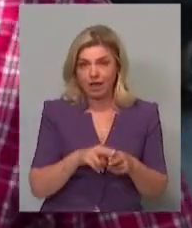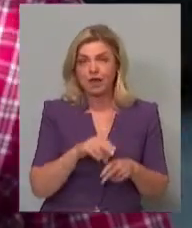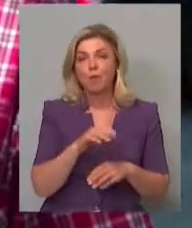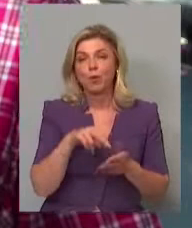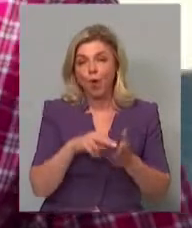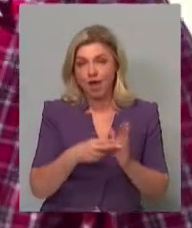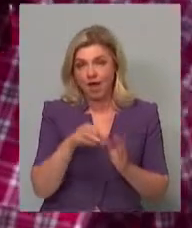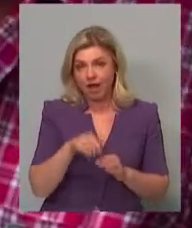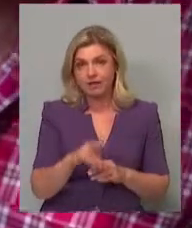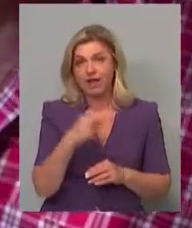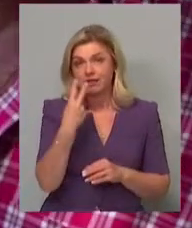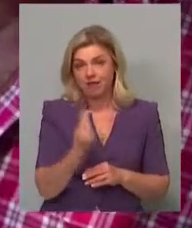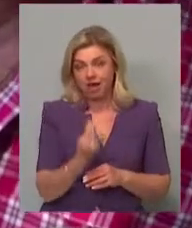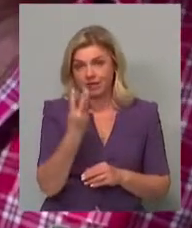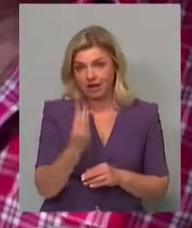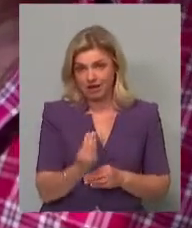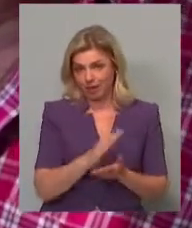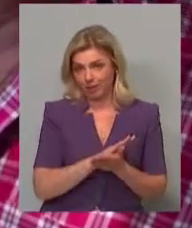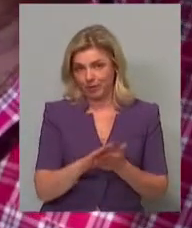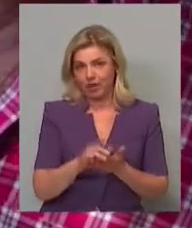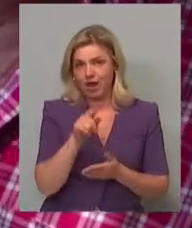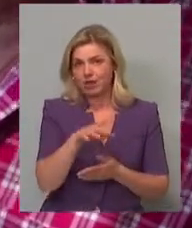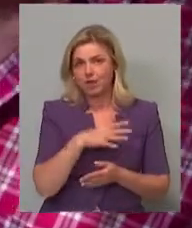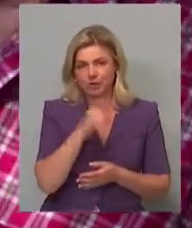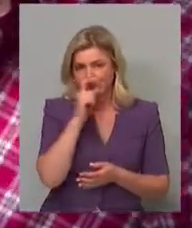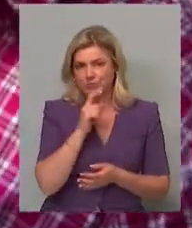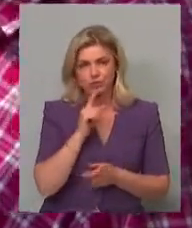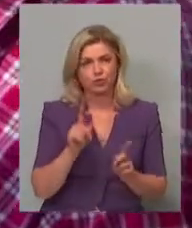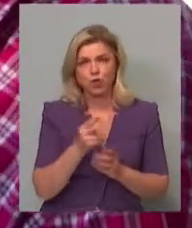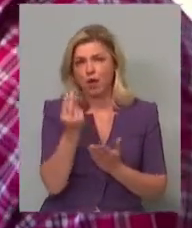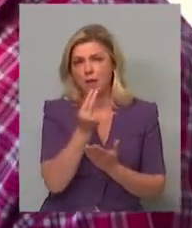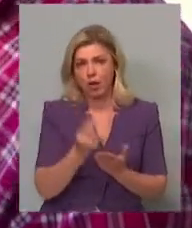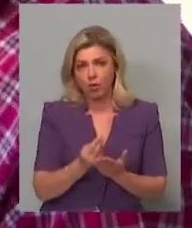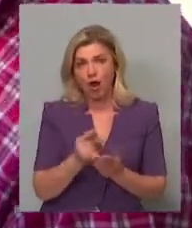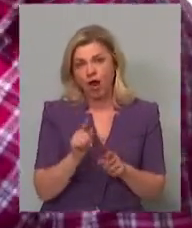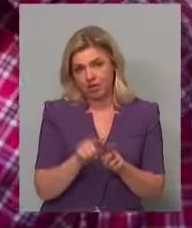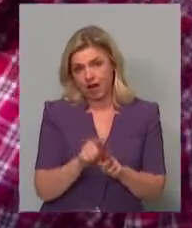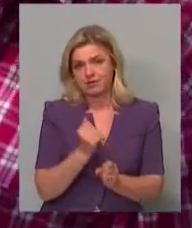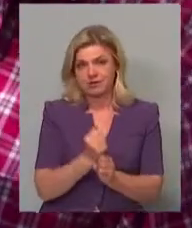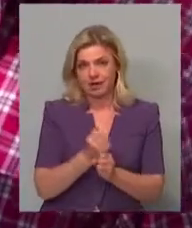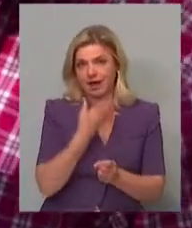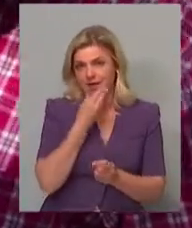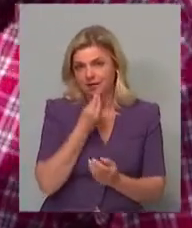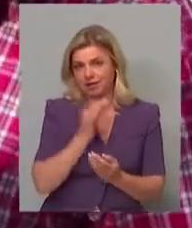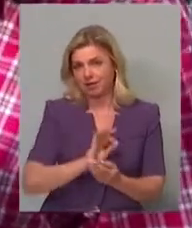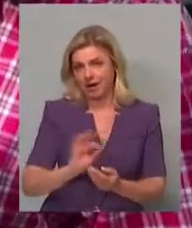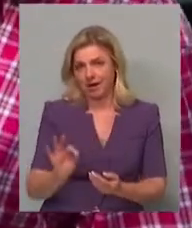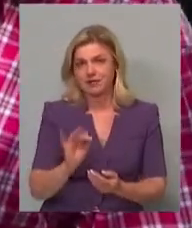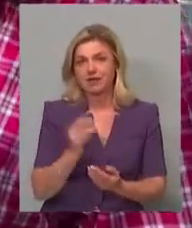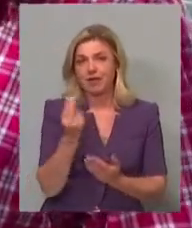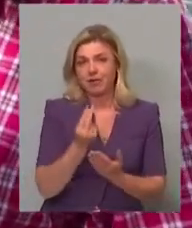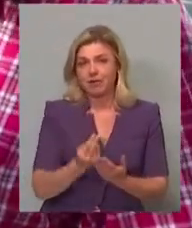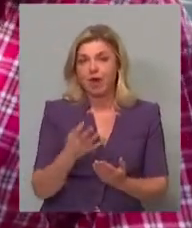прийшли, за 2-3 дні прибрали. Там було незрозуміло, що намальовано. Зробили таку прекрасну картину. Потім приходив їх